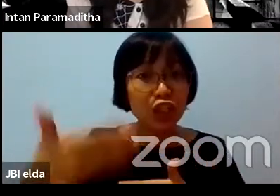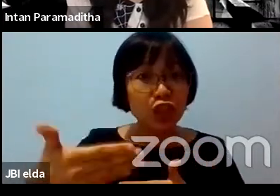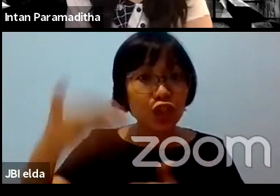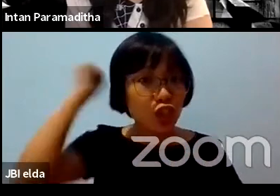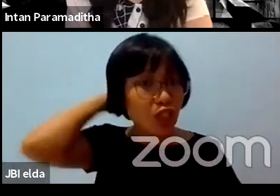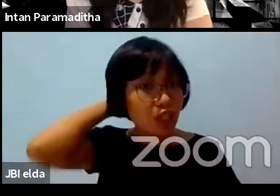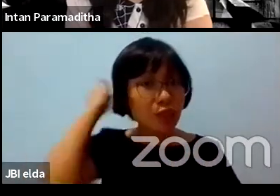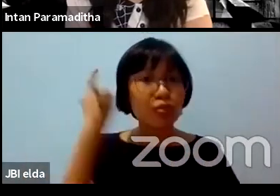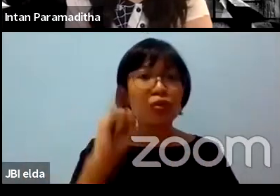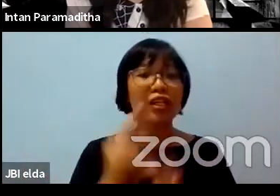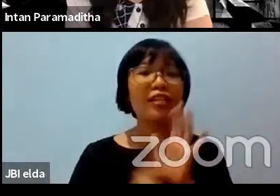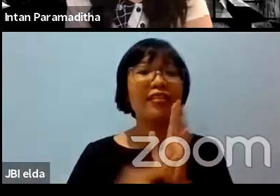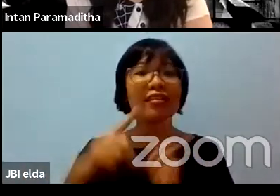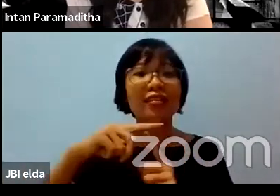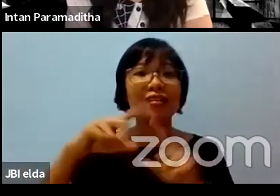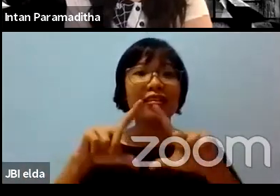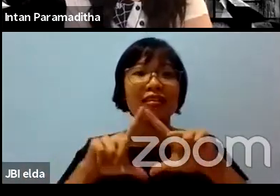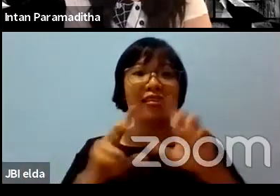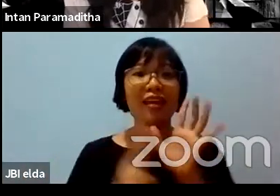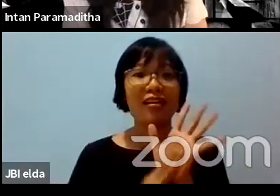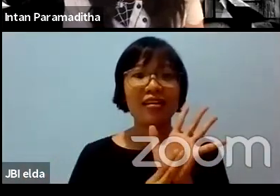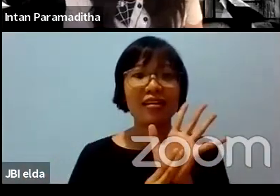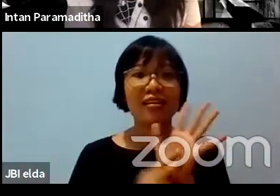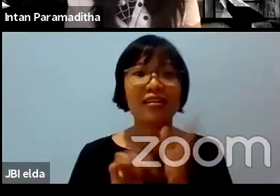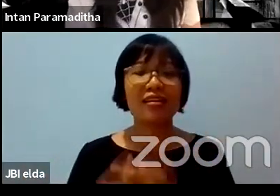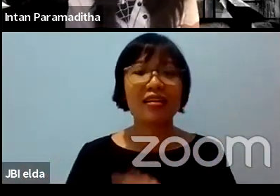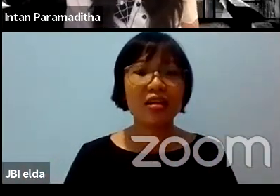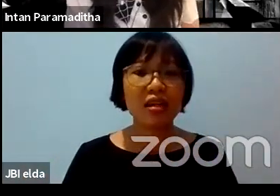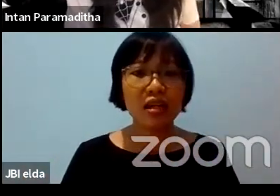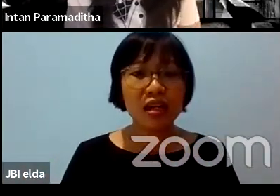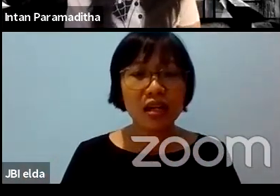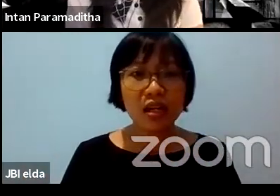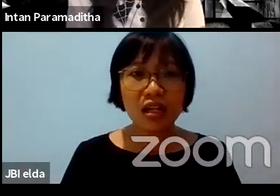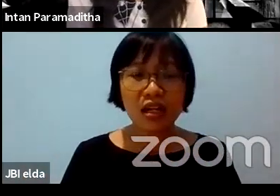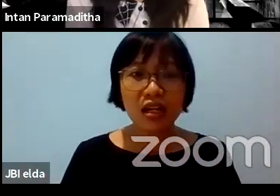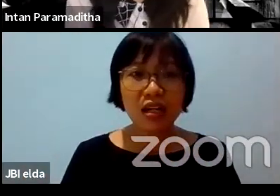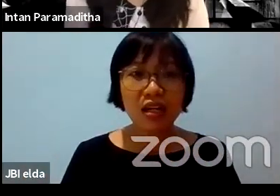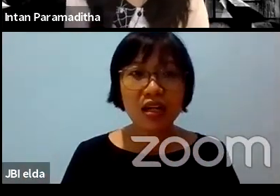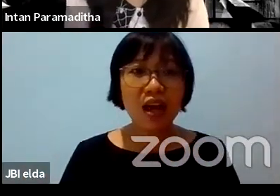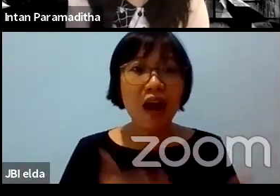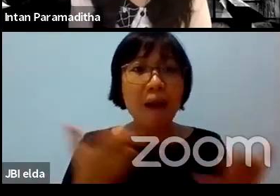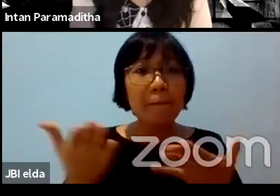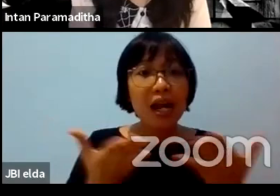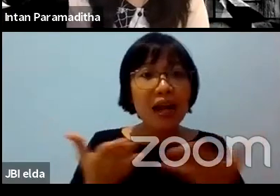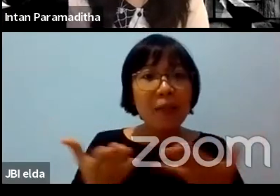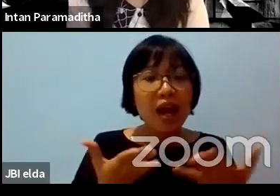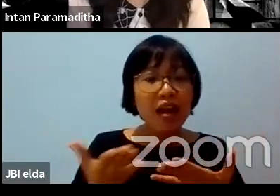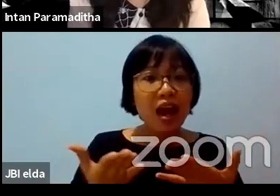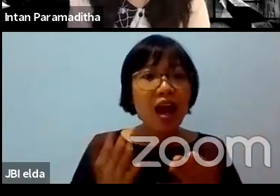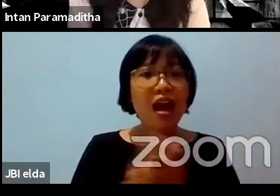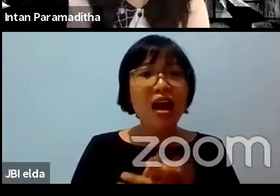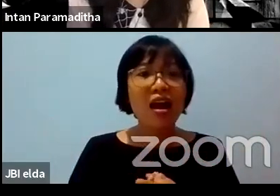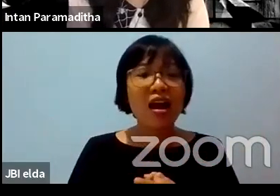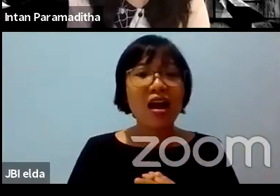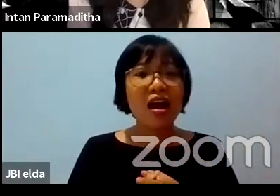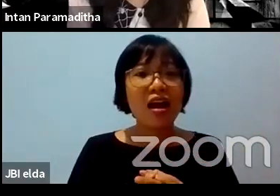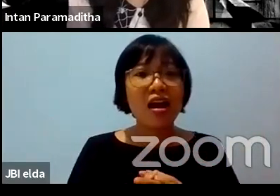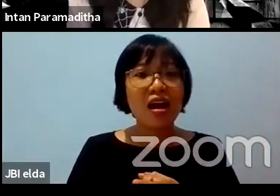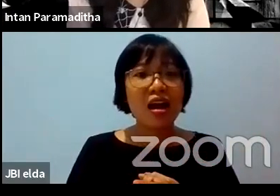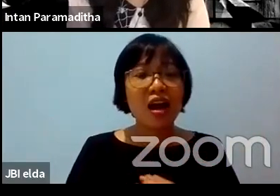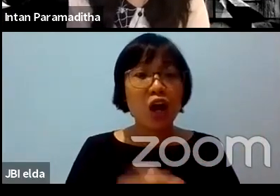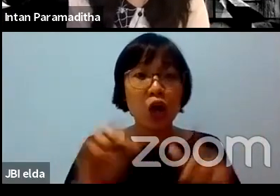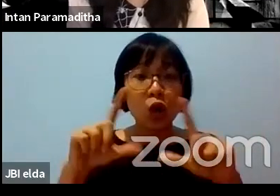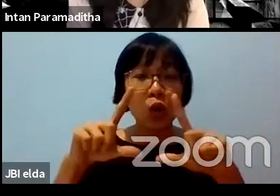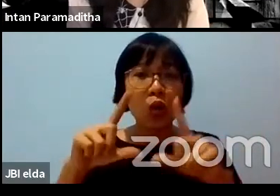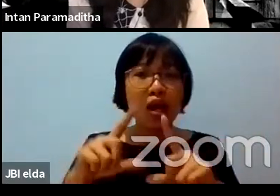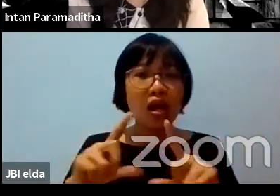di Macquarie University itu, kan penilaian atas kualitas kemanusiaan biasanya melalui kualitas